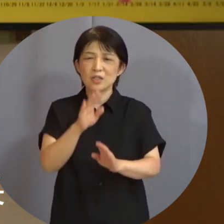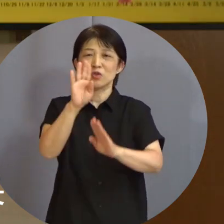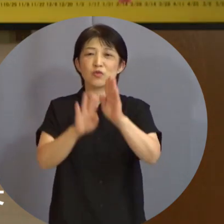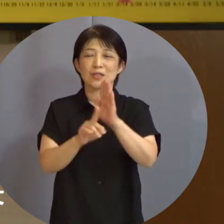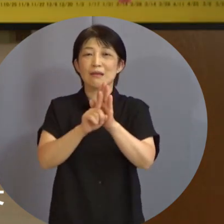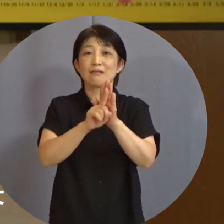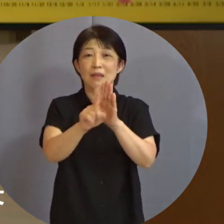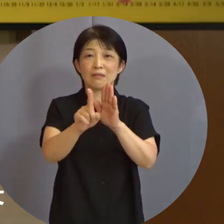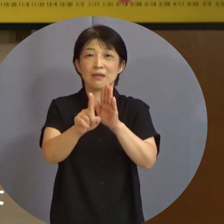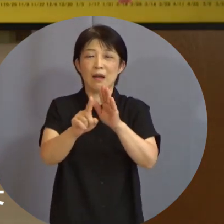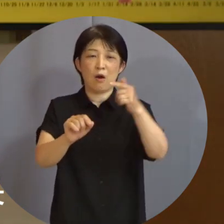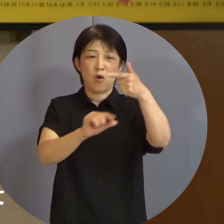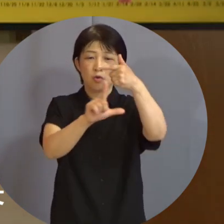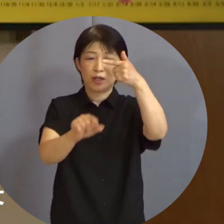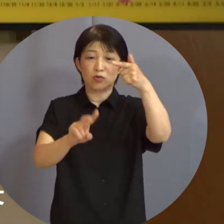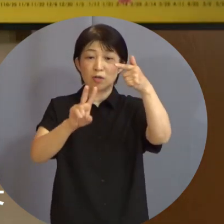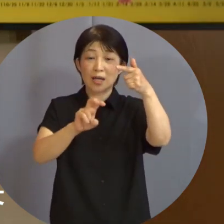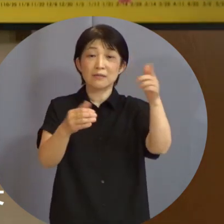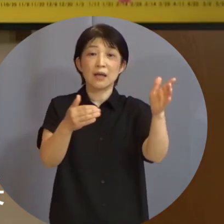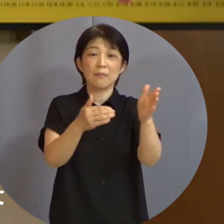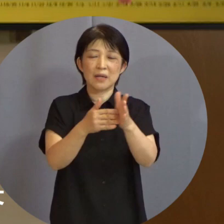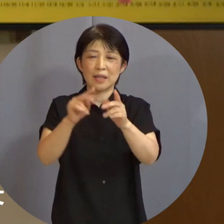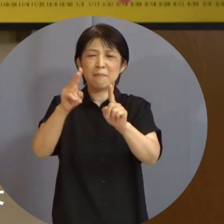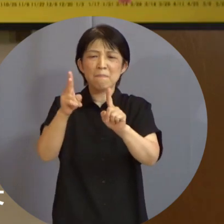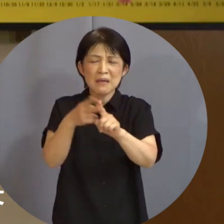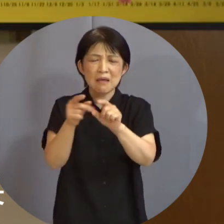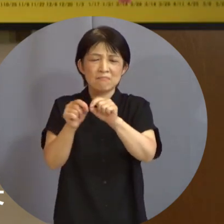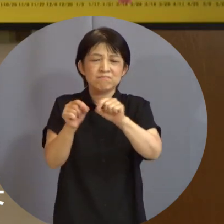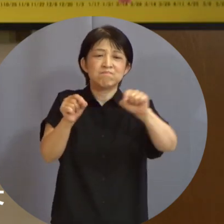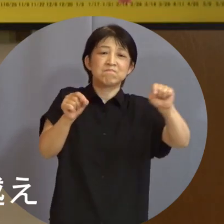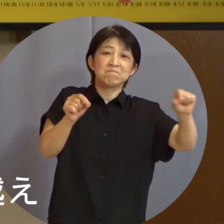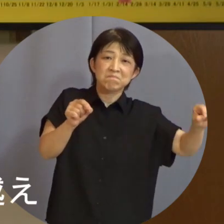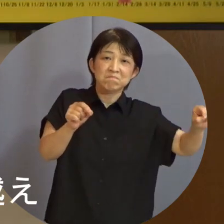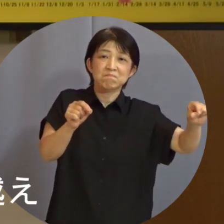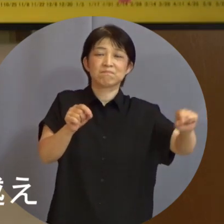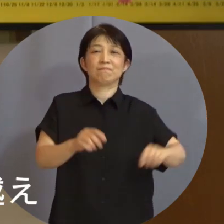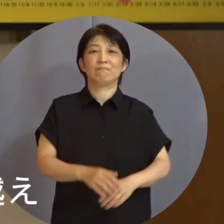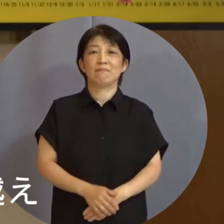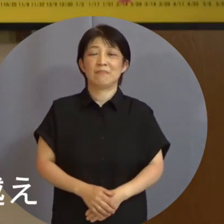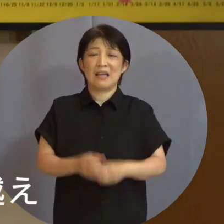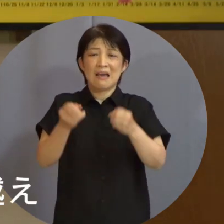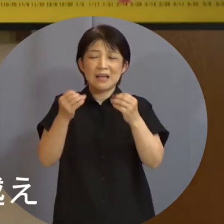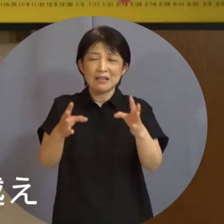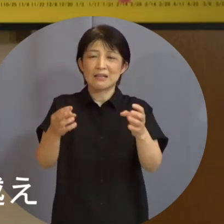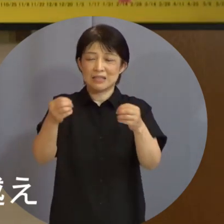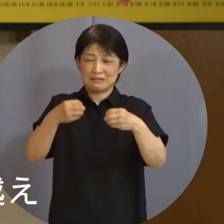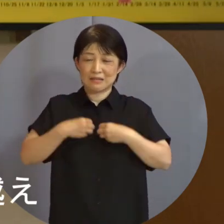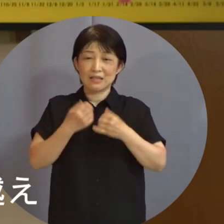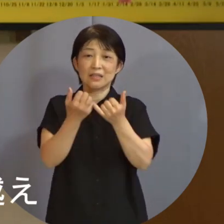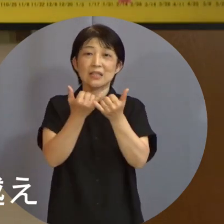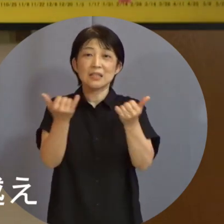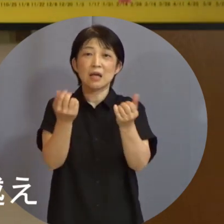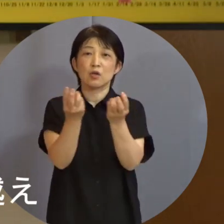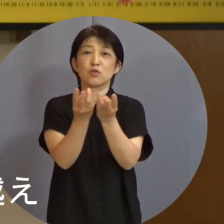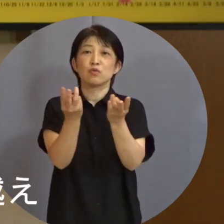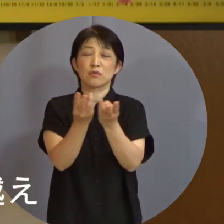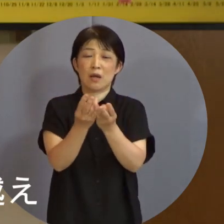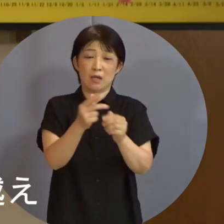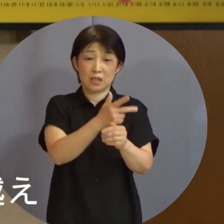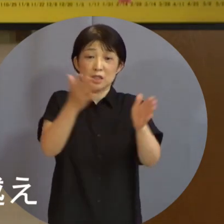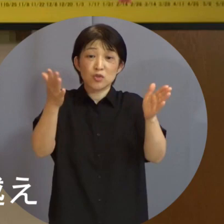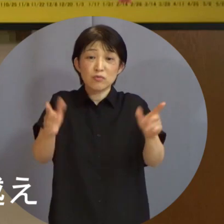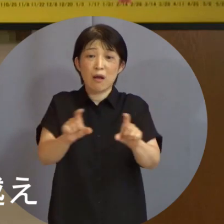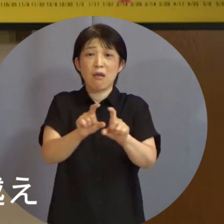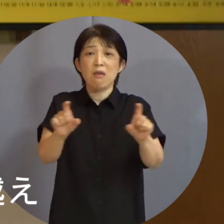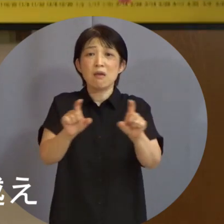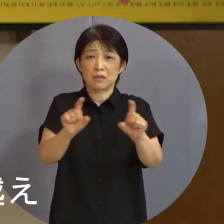で、再延長されます。新規感染者数ですが、週間平均でまだ